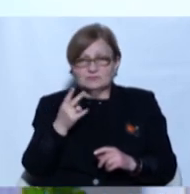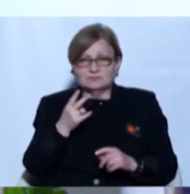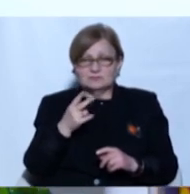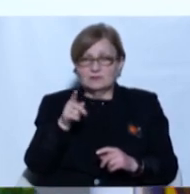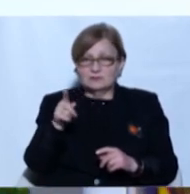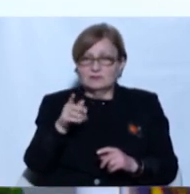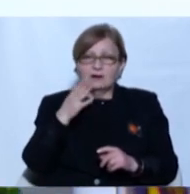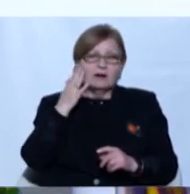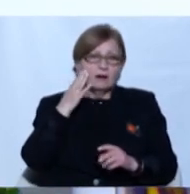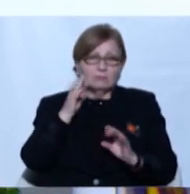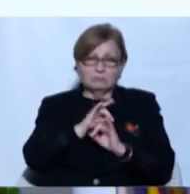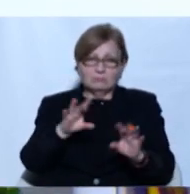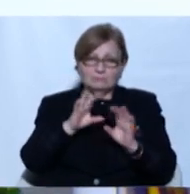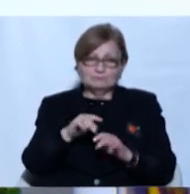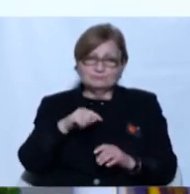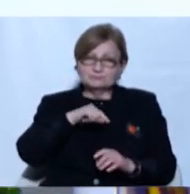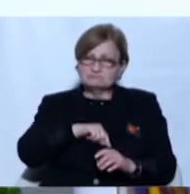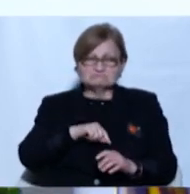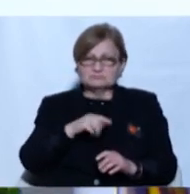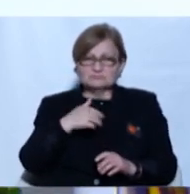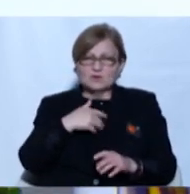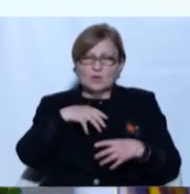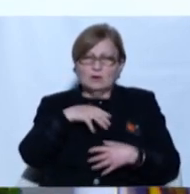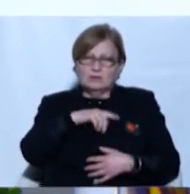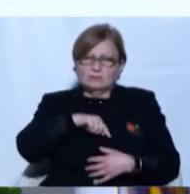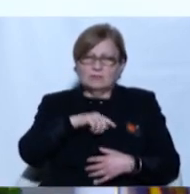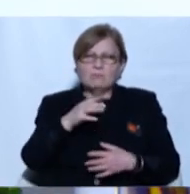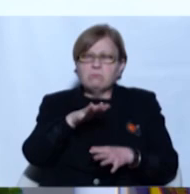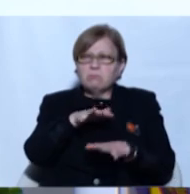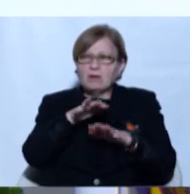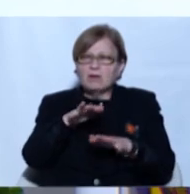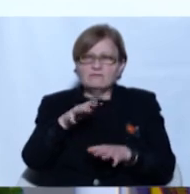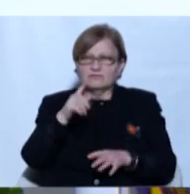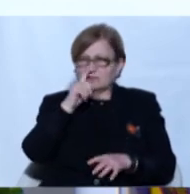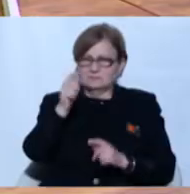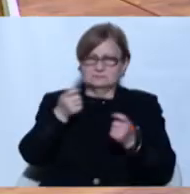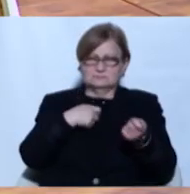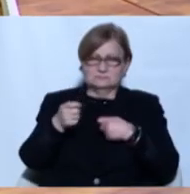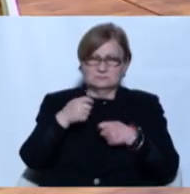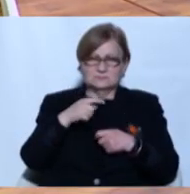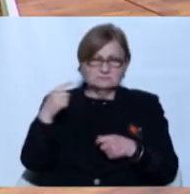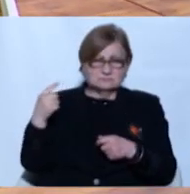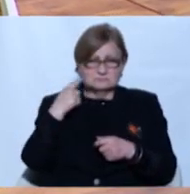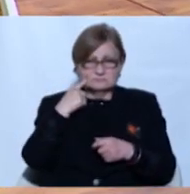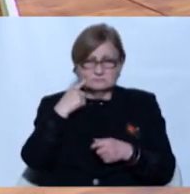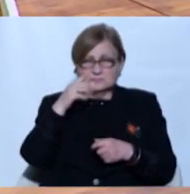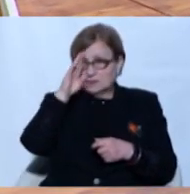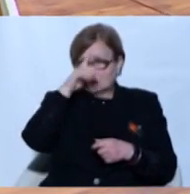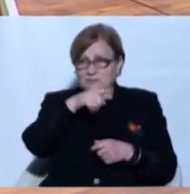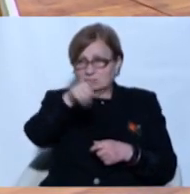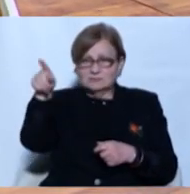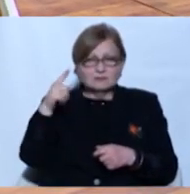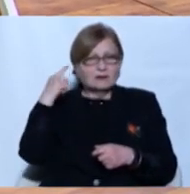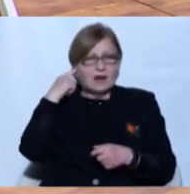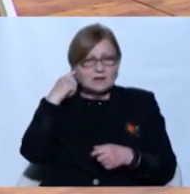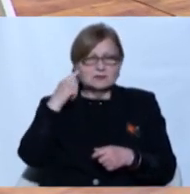ამავის თქმა გარჩევითა გულმან ამა დარმინება ბევრიავი გამოჩდება ჩვენი მასზე ბერცხინება ტერ შაესმის